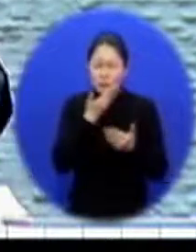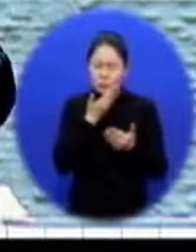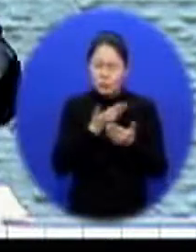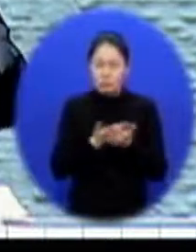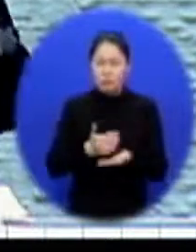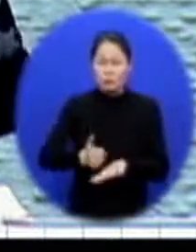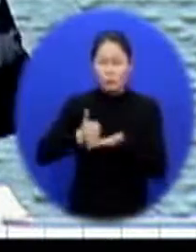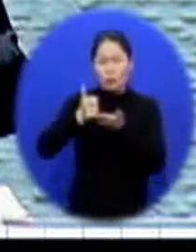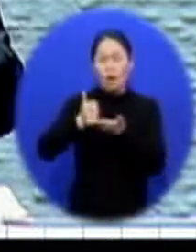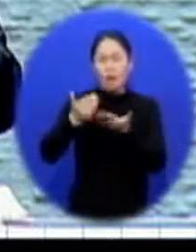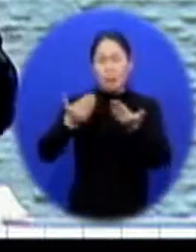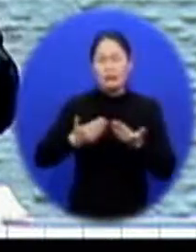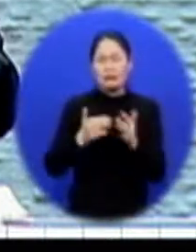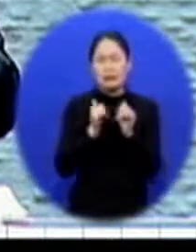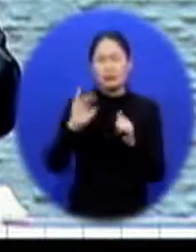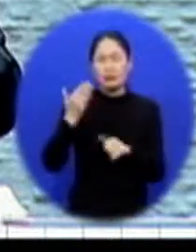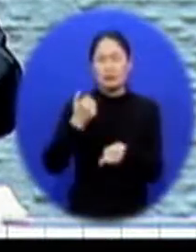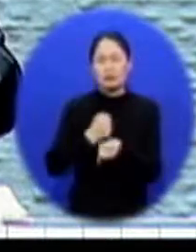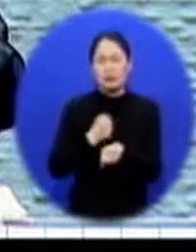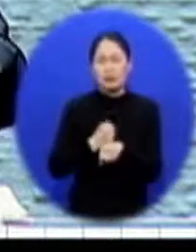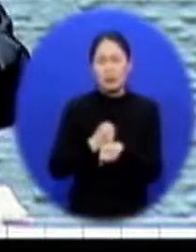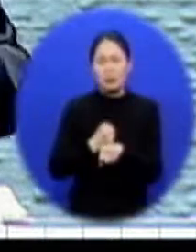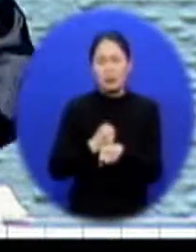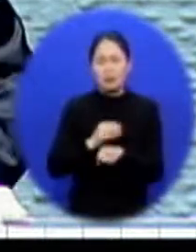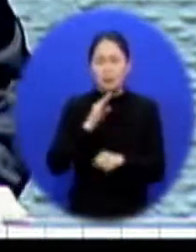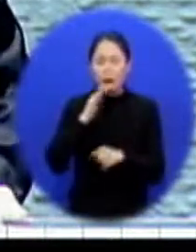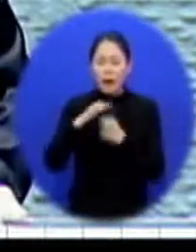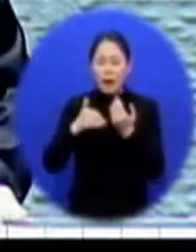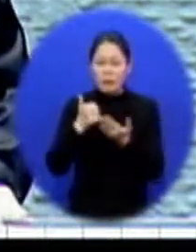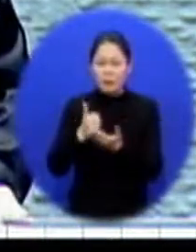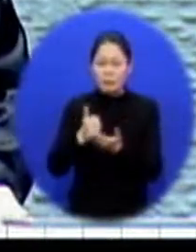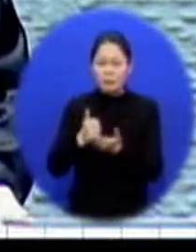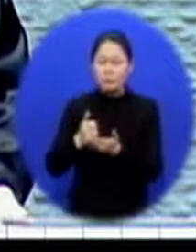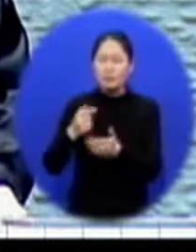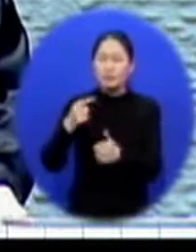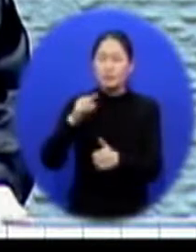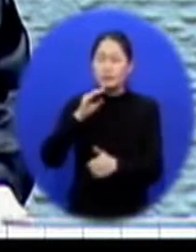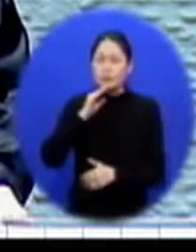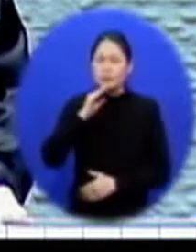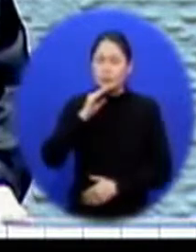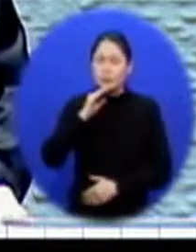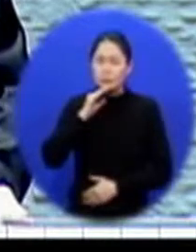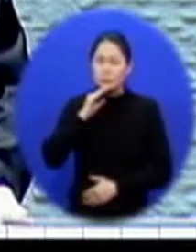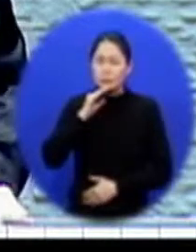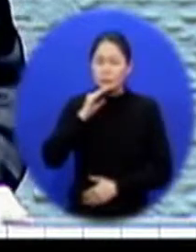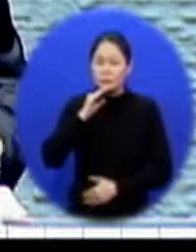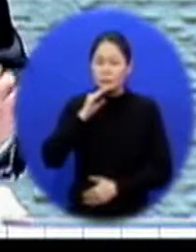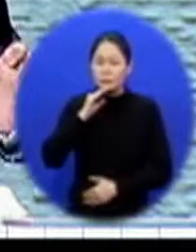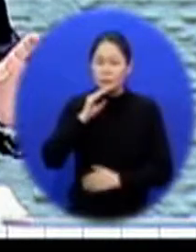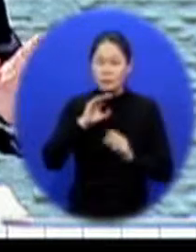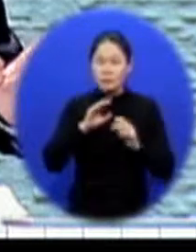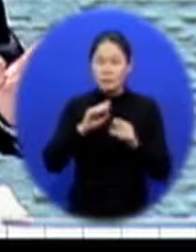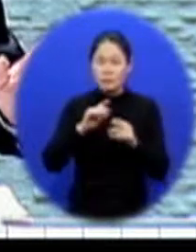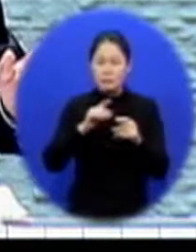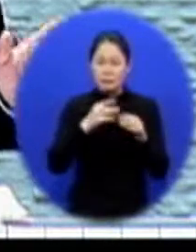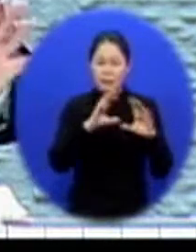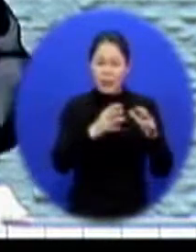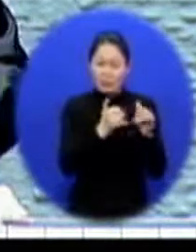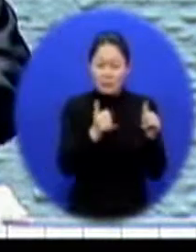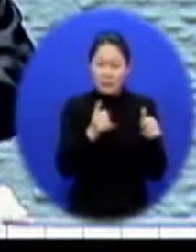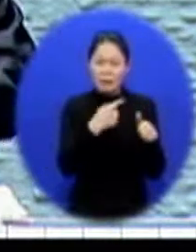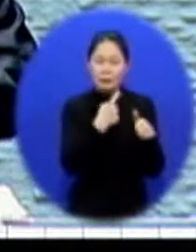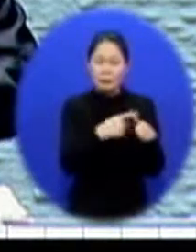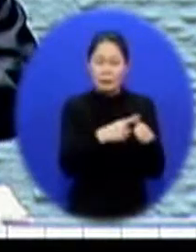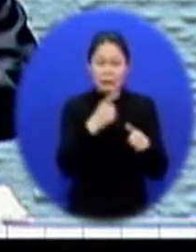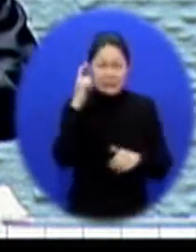사람의 칭찬과 비난 맞고 의지가 않는 자는 절대로 하나님 뜻대로 살 수 없습니다 성도 여러분 어떤 때